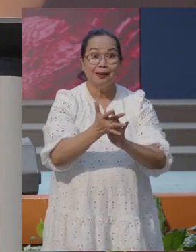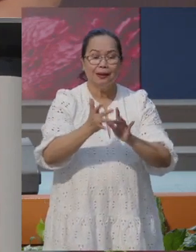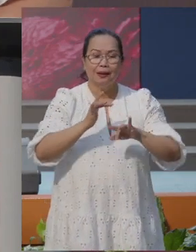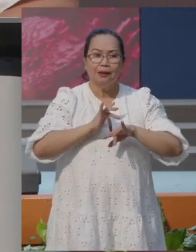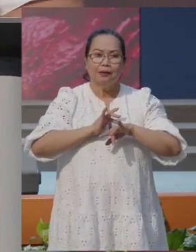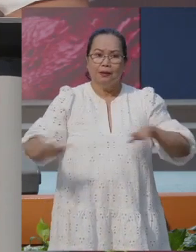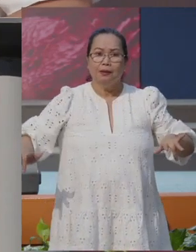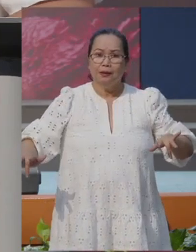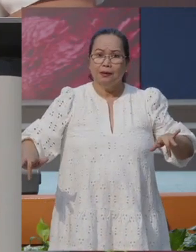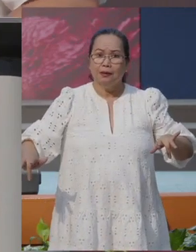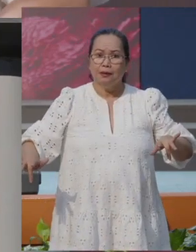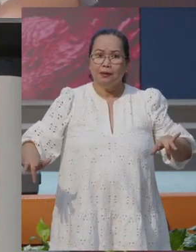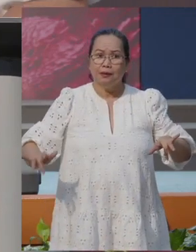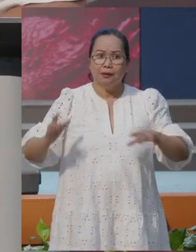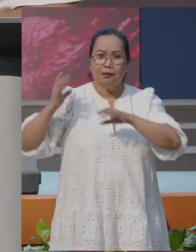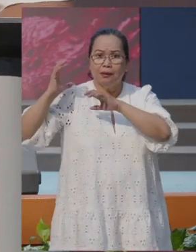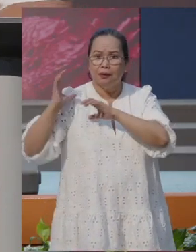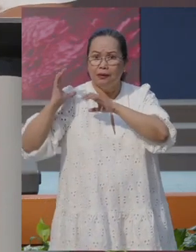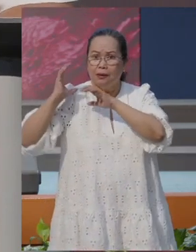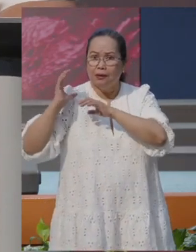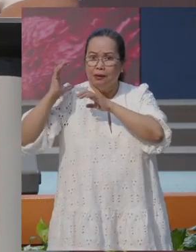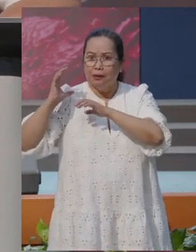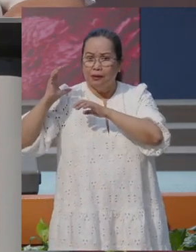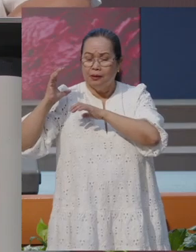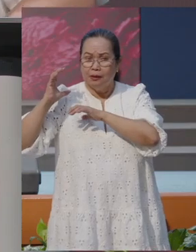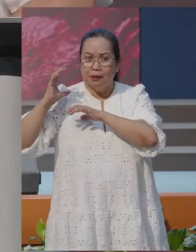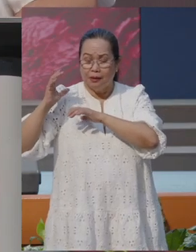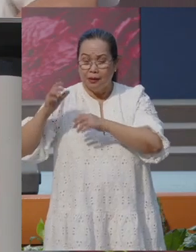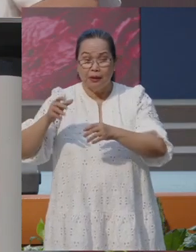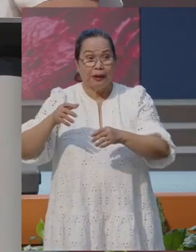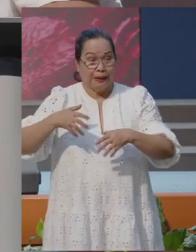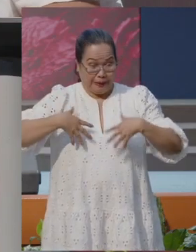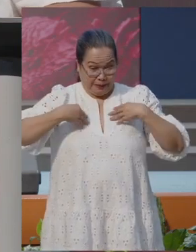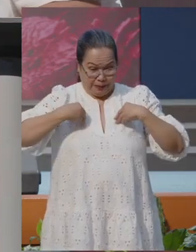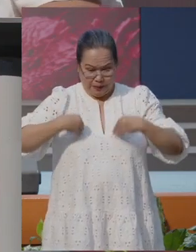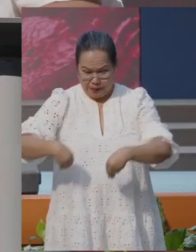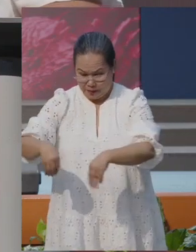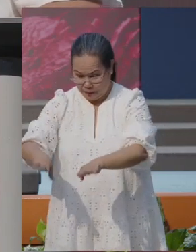hinubaran at ipinansugal ang kanyang mga damit.